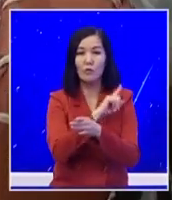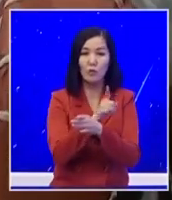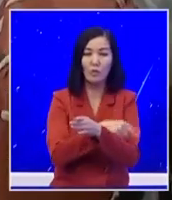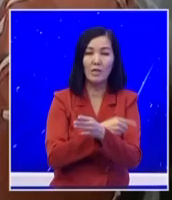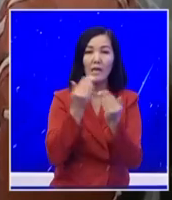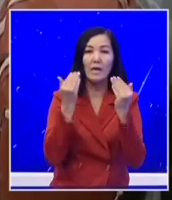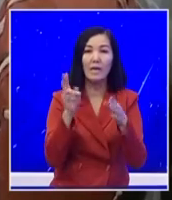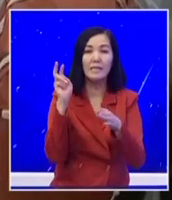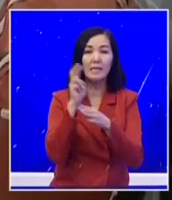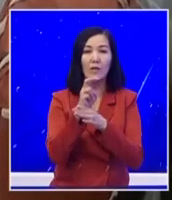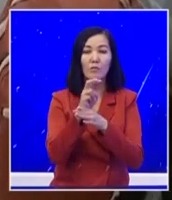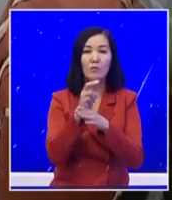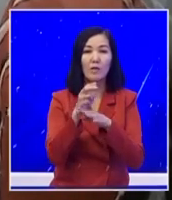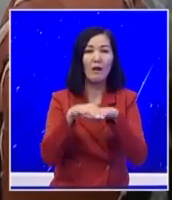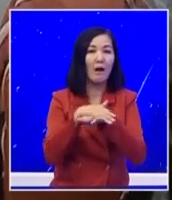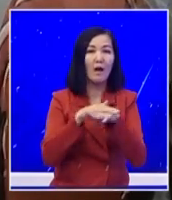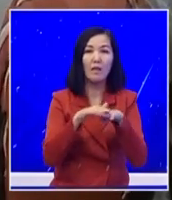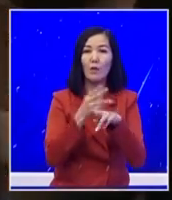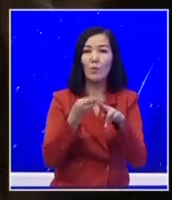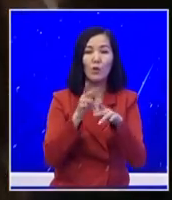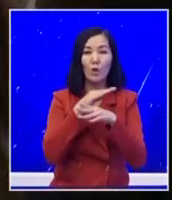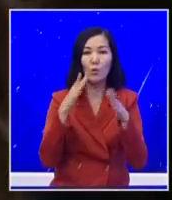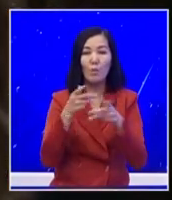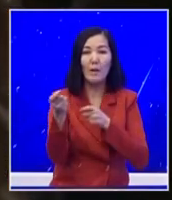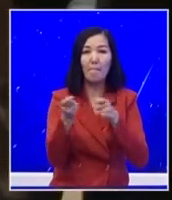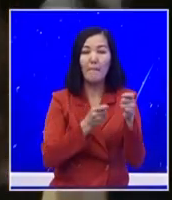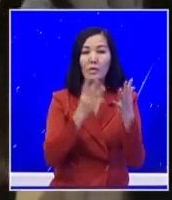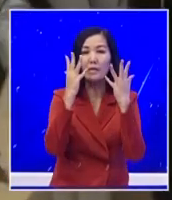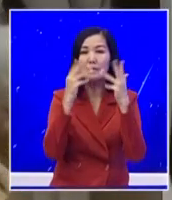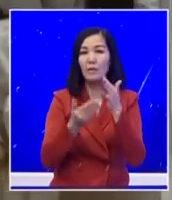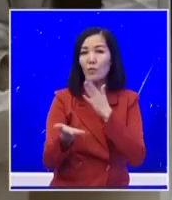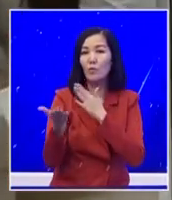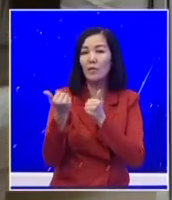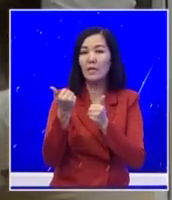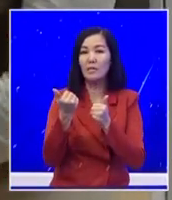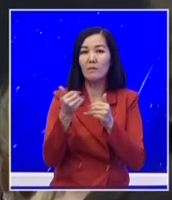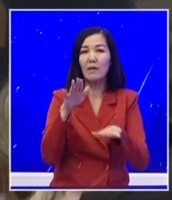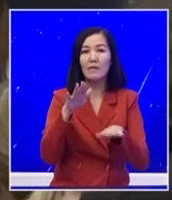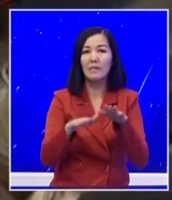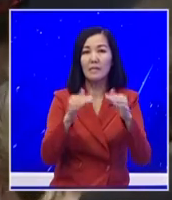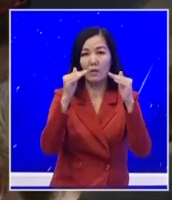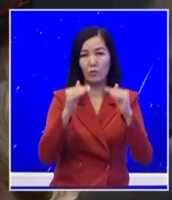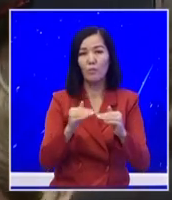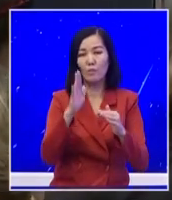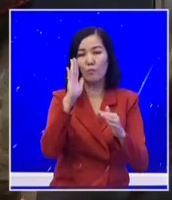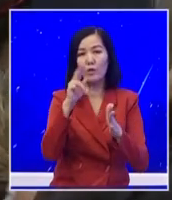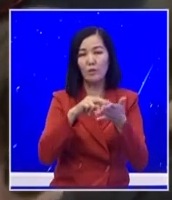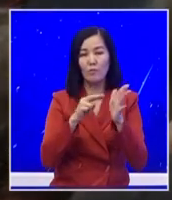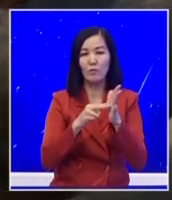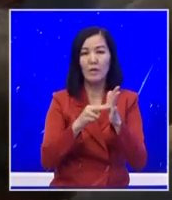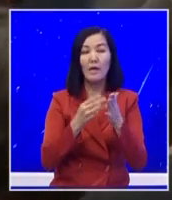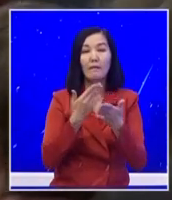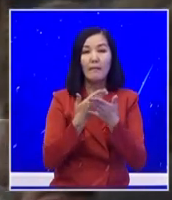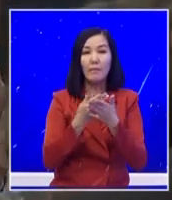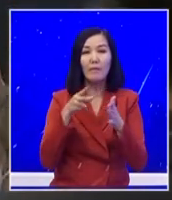Луврға келушілердің қарасы қалың. Дегенмен басшылық олардың саны өткен жылмен салыстырғанда едәуір аз болады деп отыр. Айта